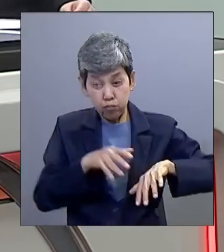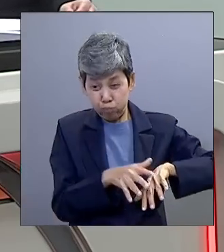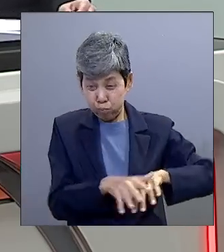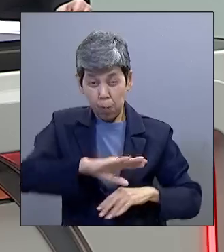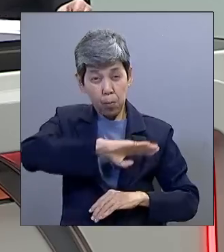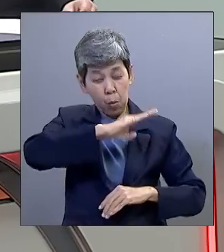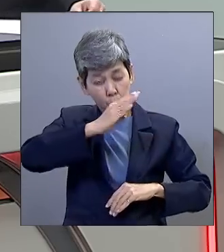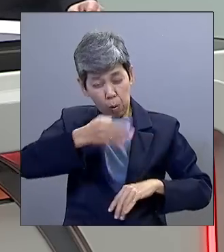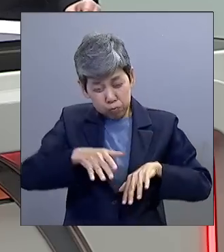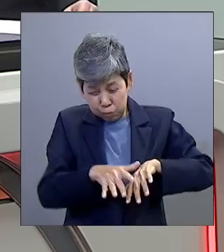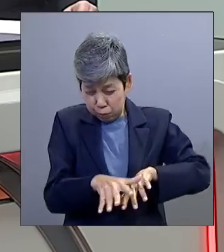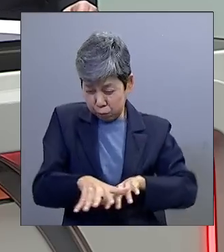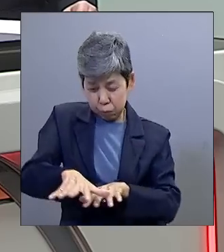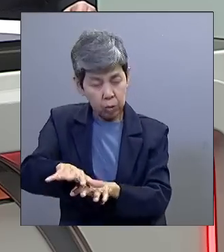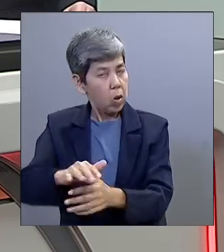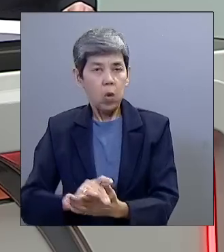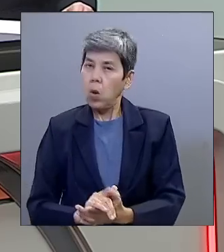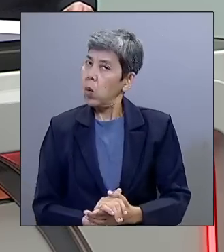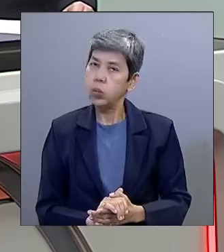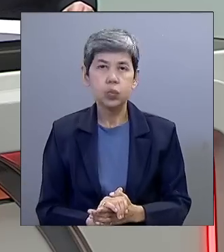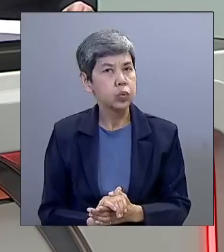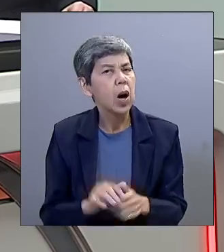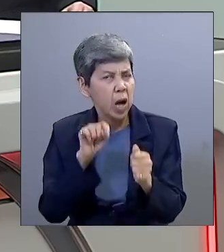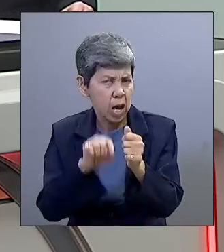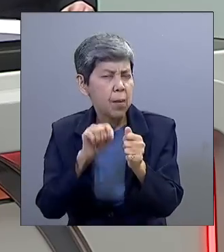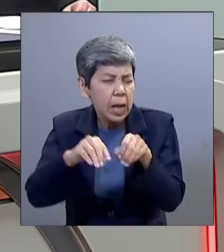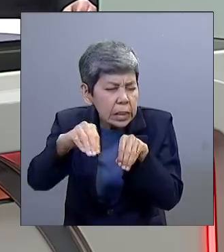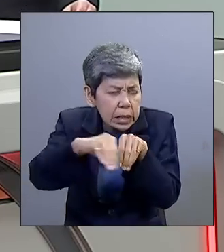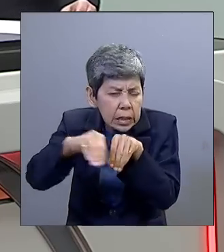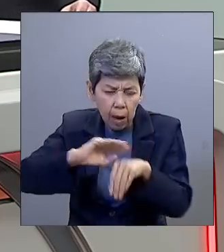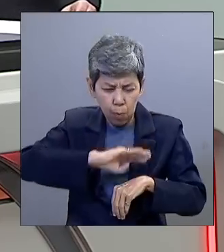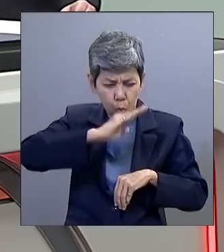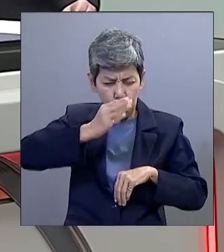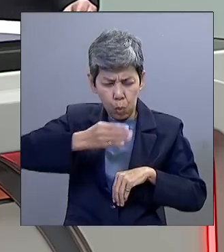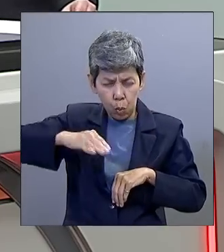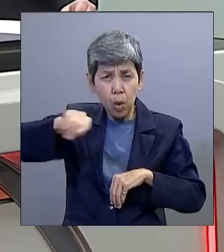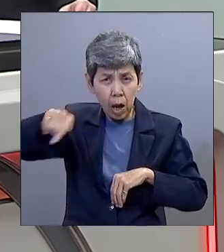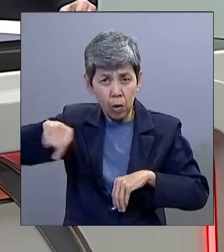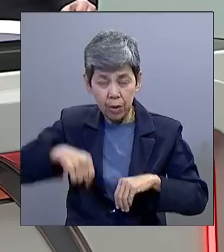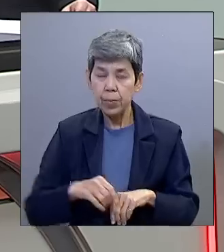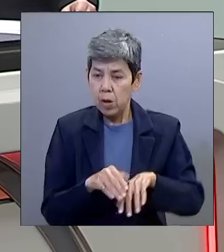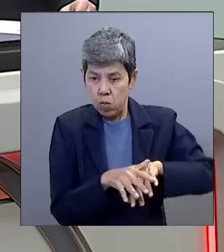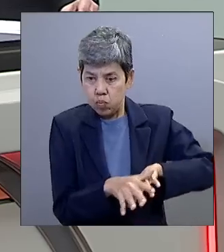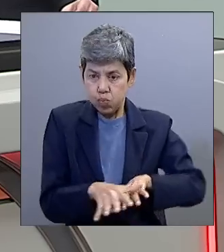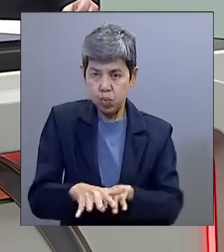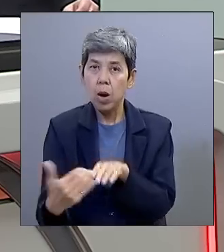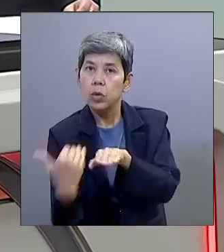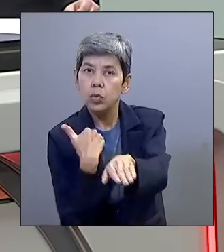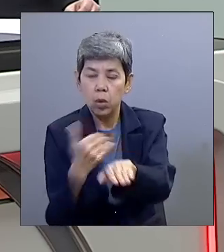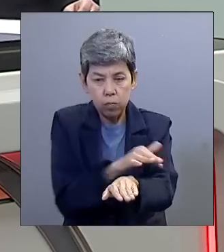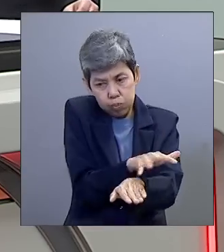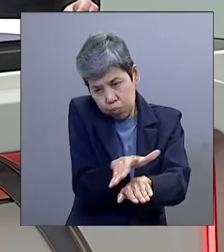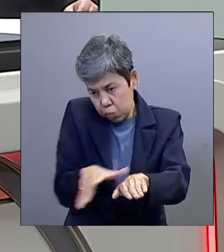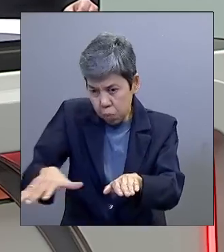เขาบรรทัดยังคงสร้างปัญหาให้กับเขตอำเภอที่อยู่ติดกับเทือกเขานะคะตอนนี้ไหลข้ามถนนเพชรเกษมเข้า